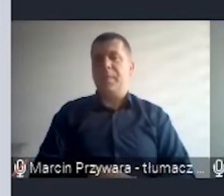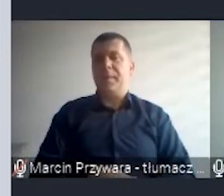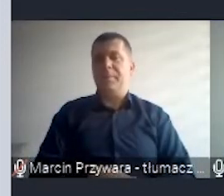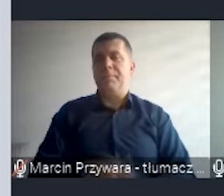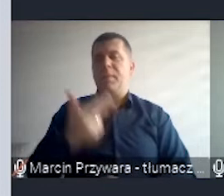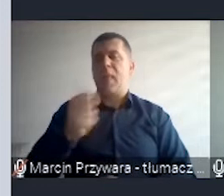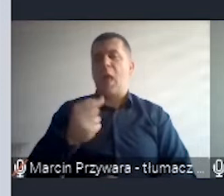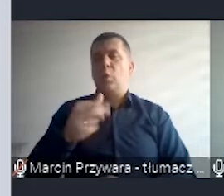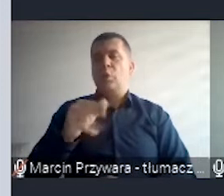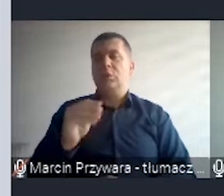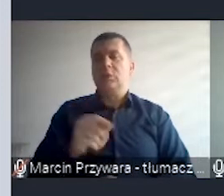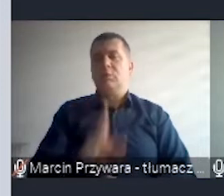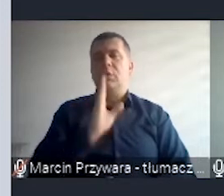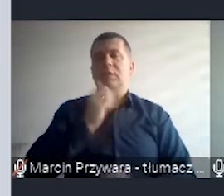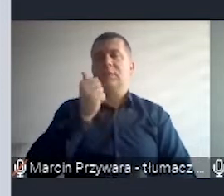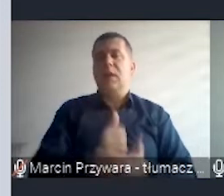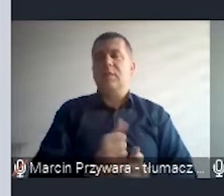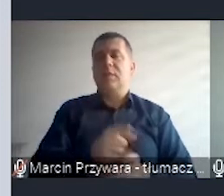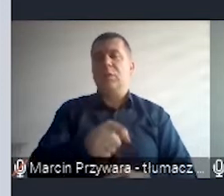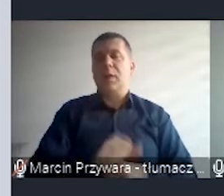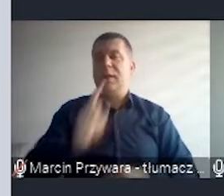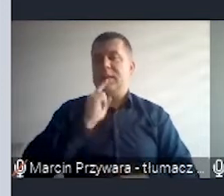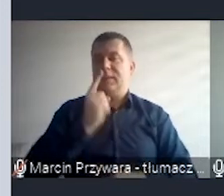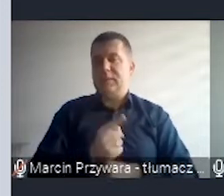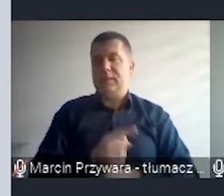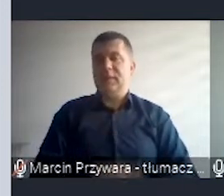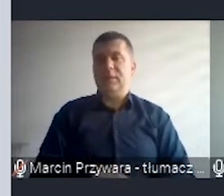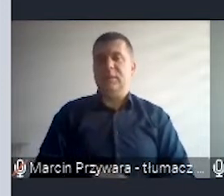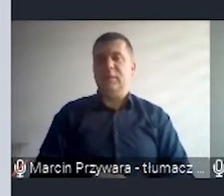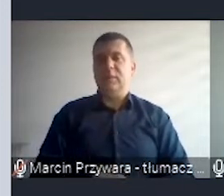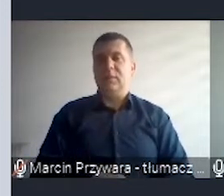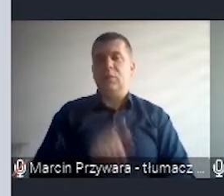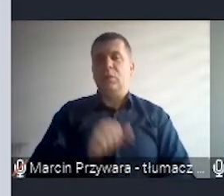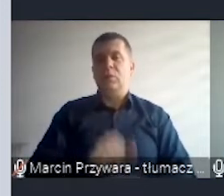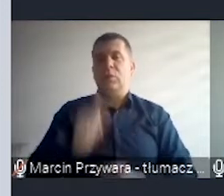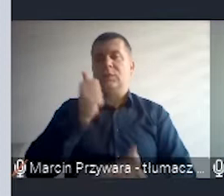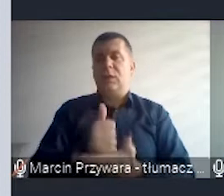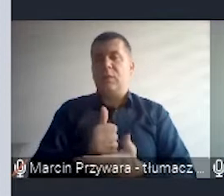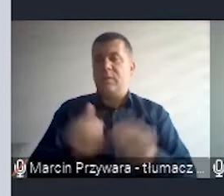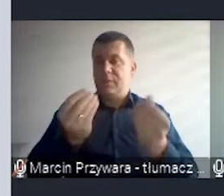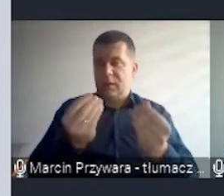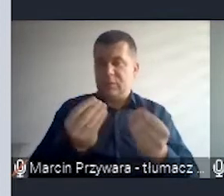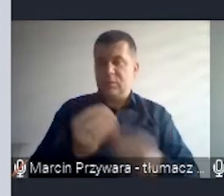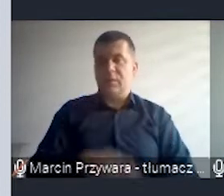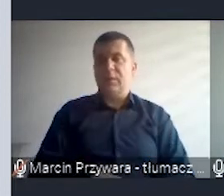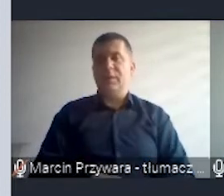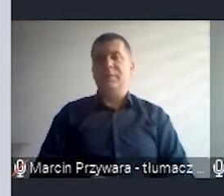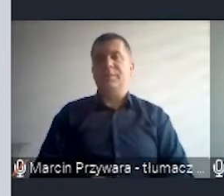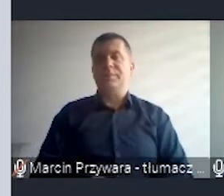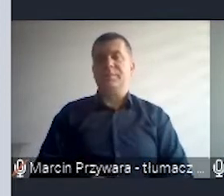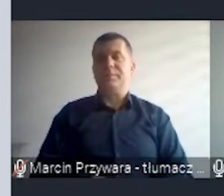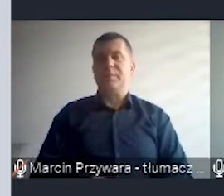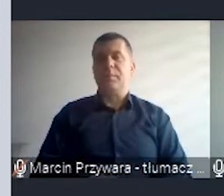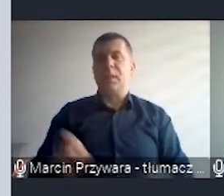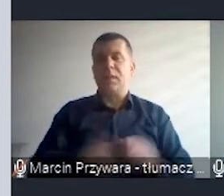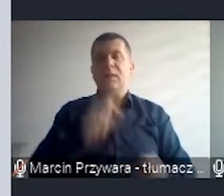nadużyć. Przede wszystkim są to stanowiska decyzyjne, a są to stanowiska finansowe i są